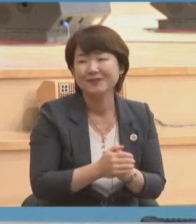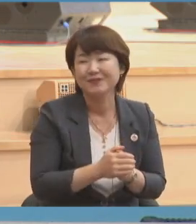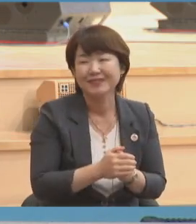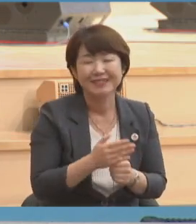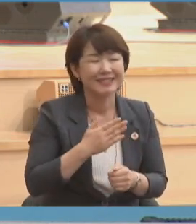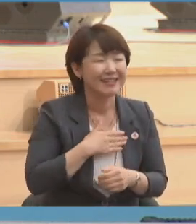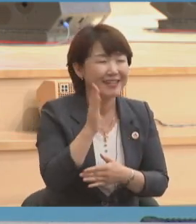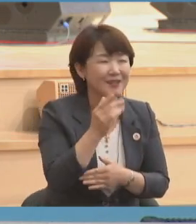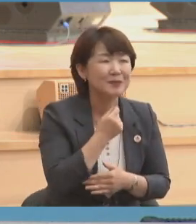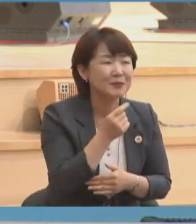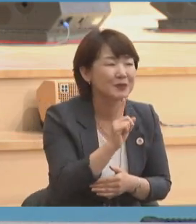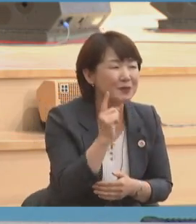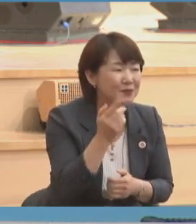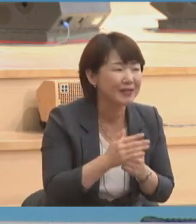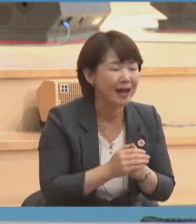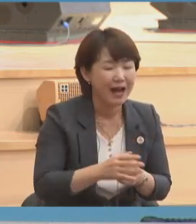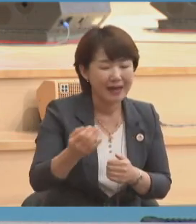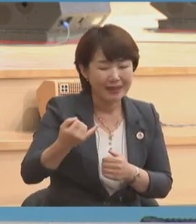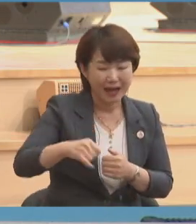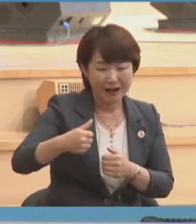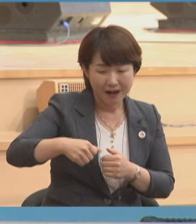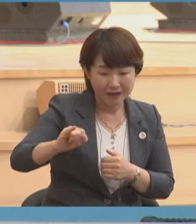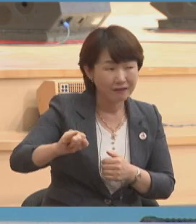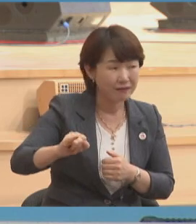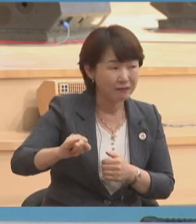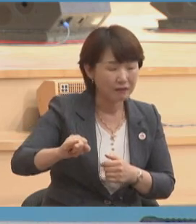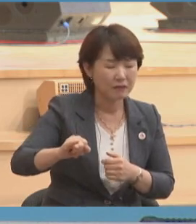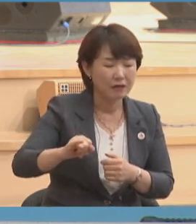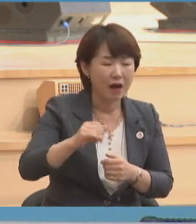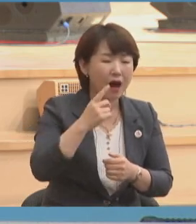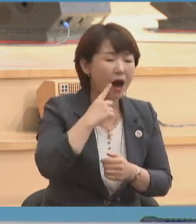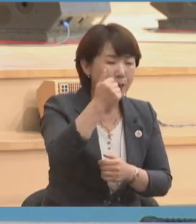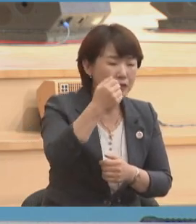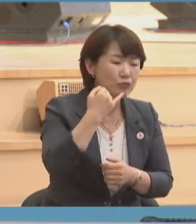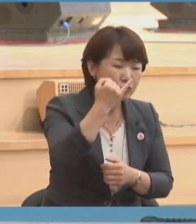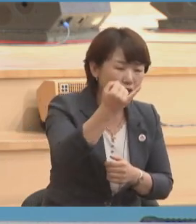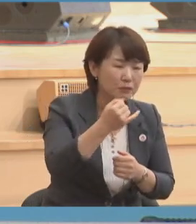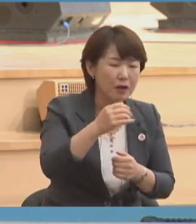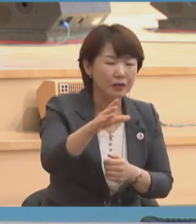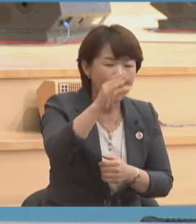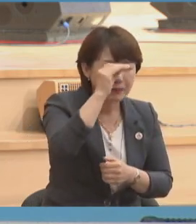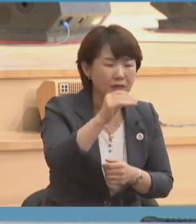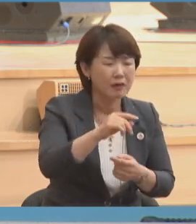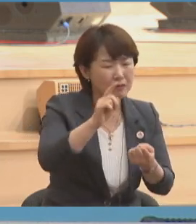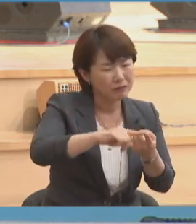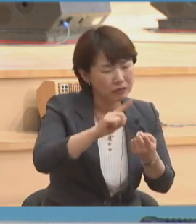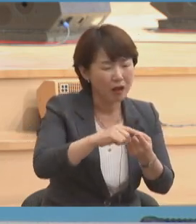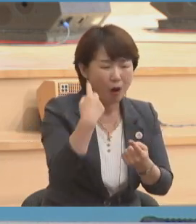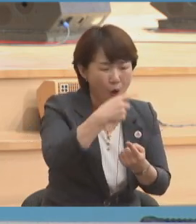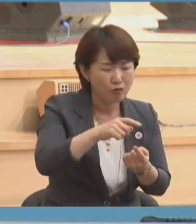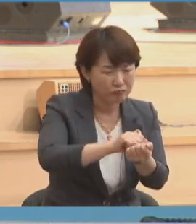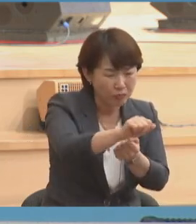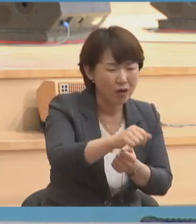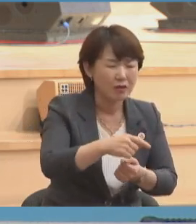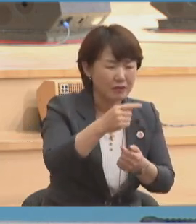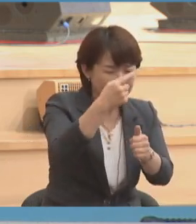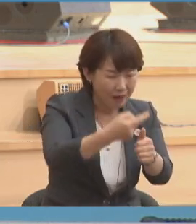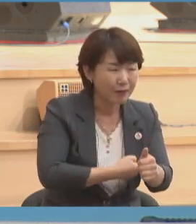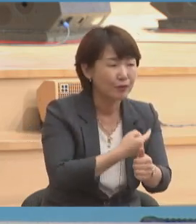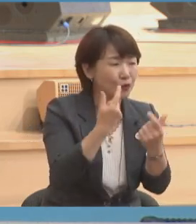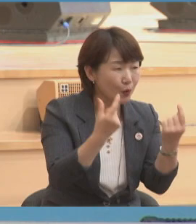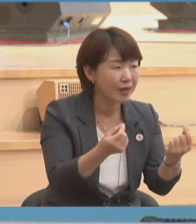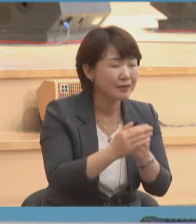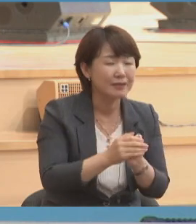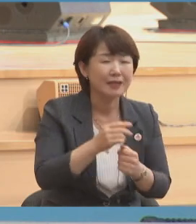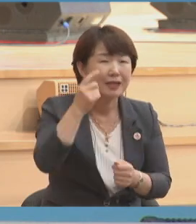합니까? 자식이 아버지 닮는 것이 자연스럽듯이 영의 아버지를 닮아